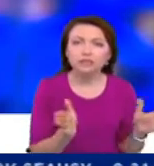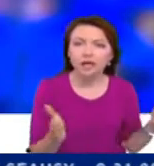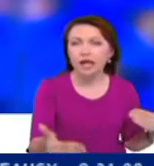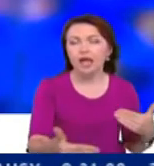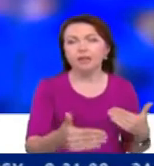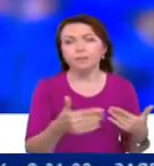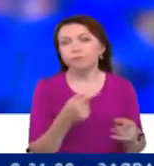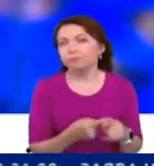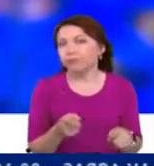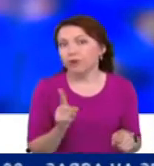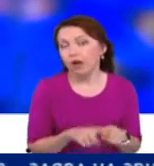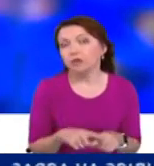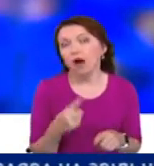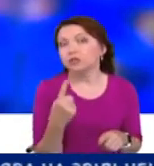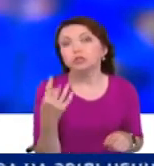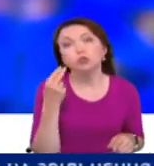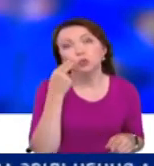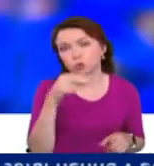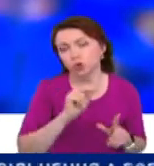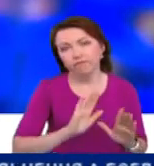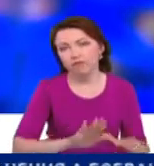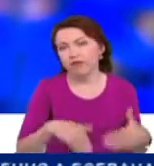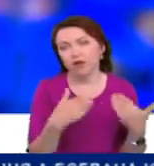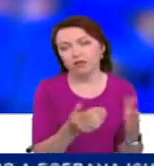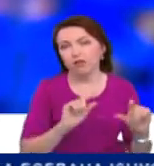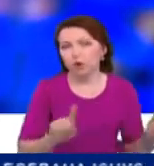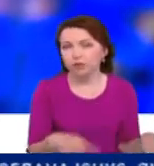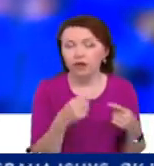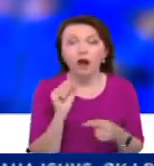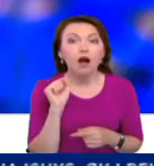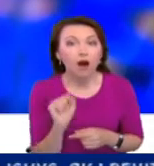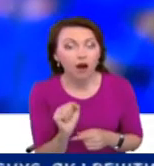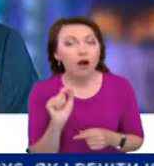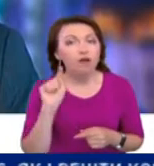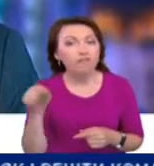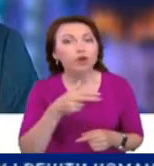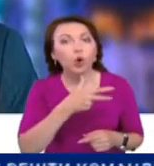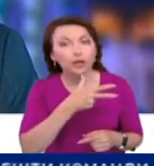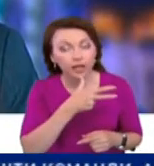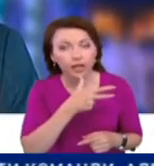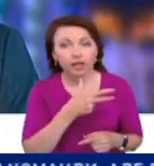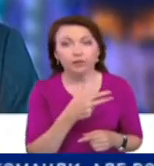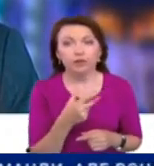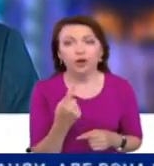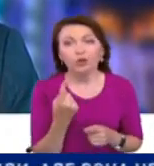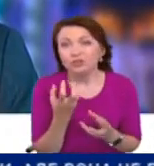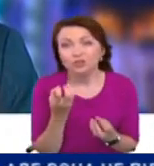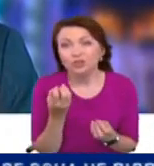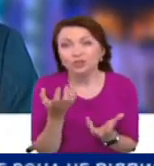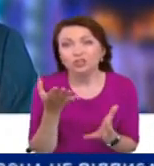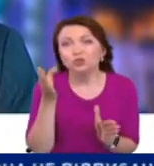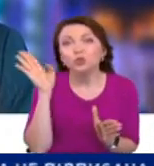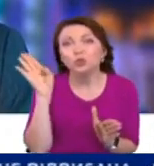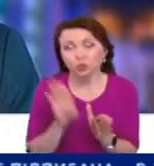это ну, один из лучших вариантов организации. А в Корее один из худших. Там даже